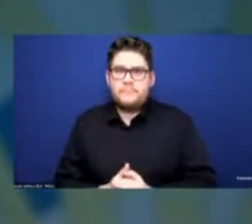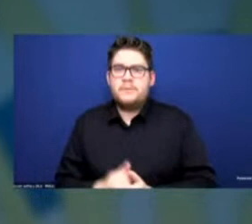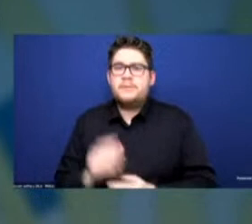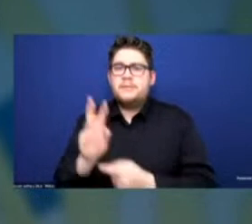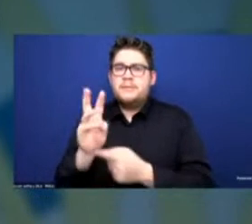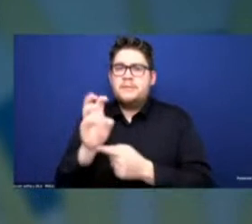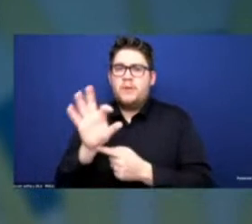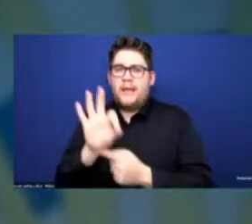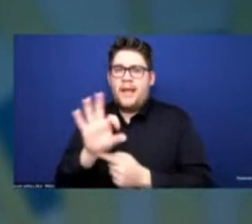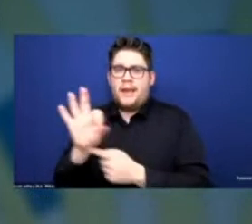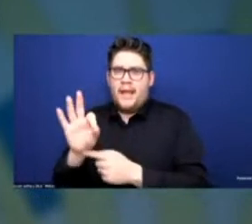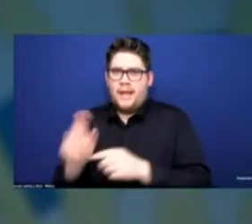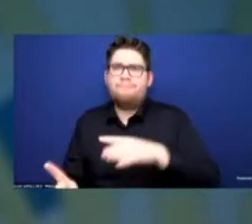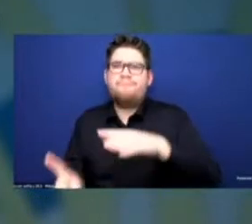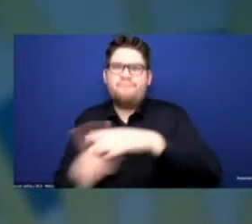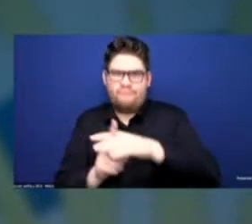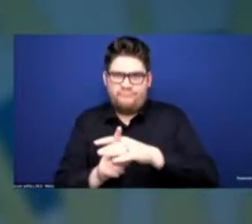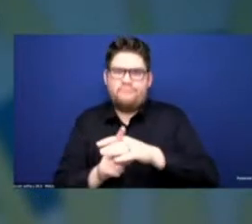整个